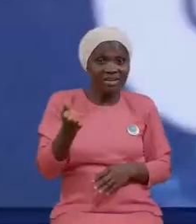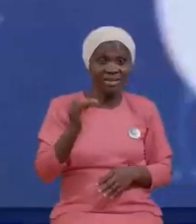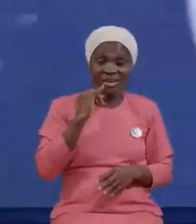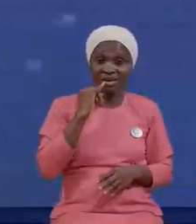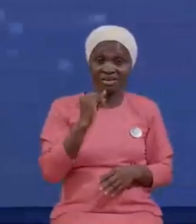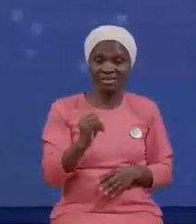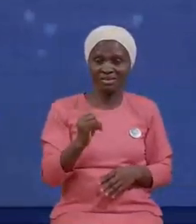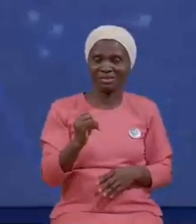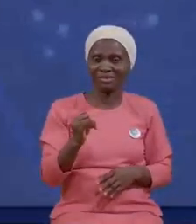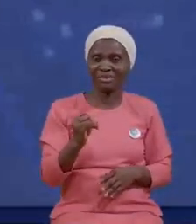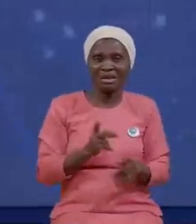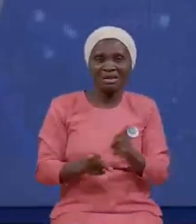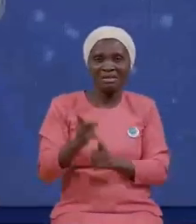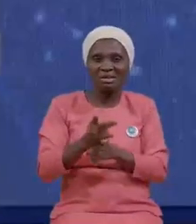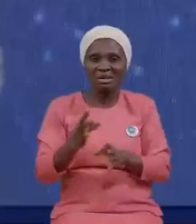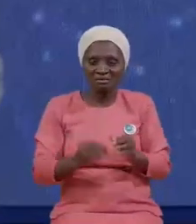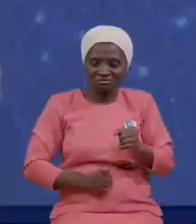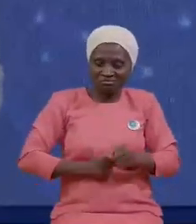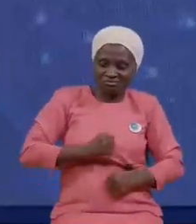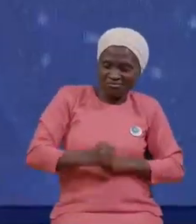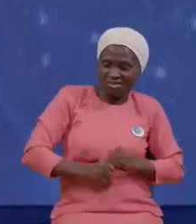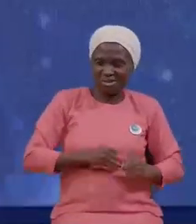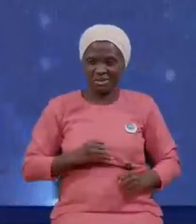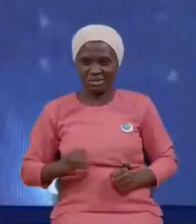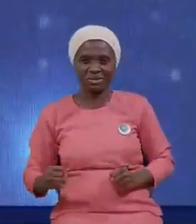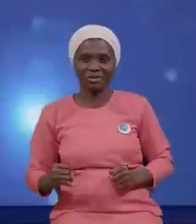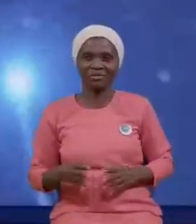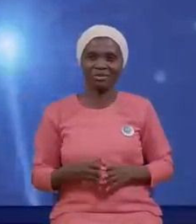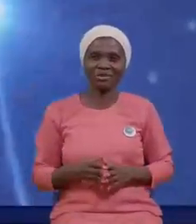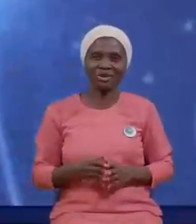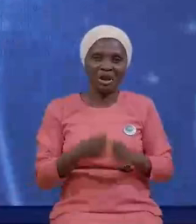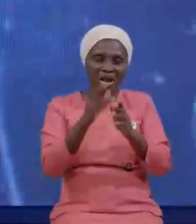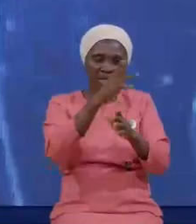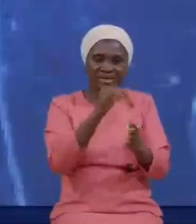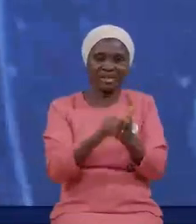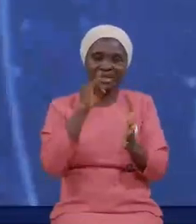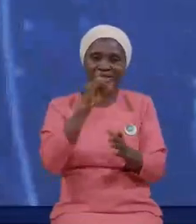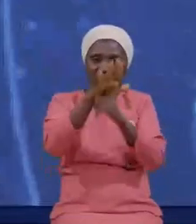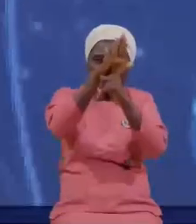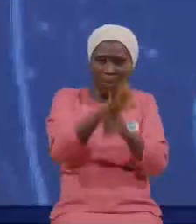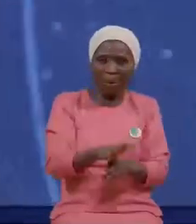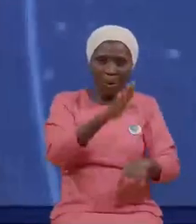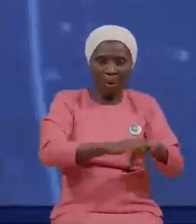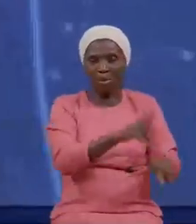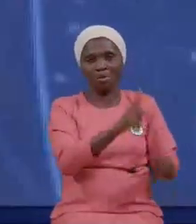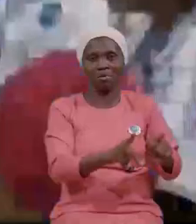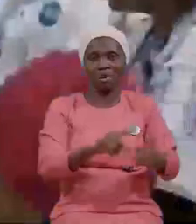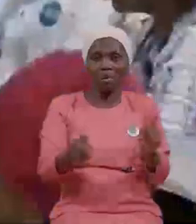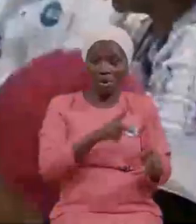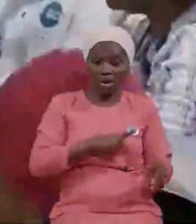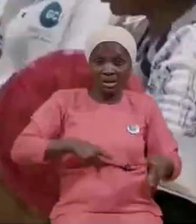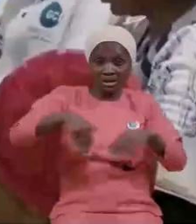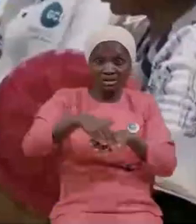la souffrance imposée aux gens. Mais dans le royaume de Dieu, tous les jougs sont